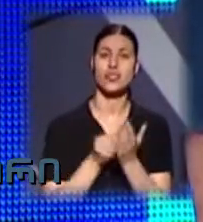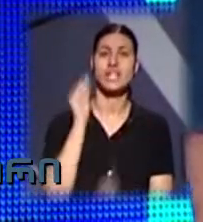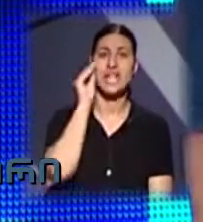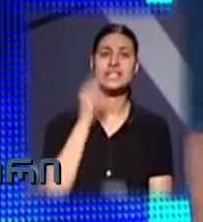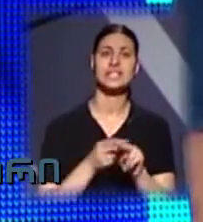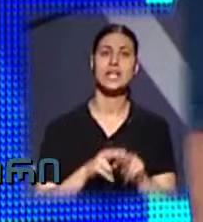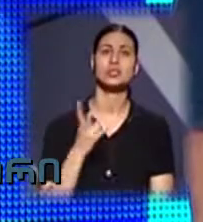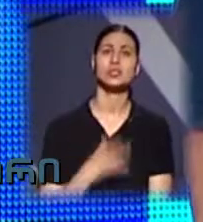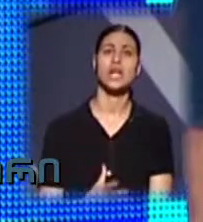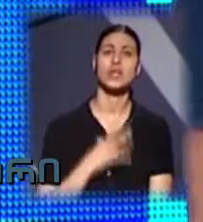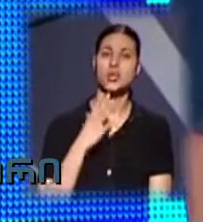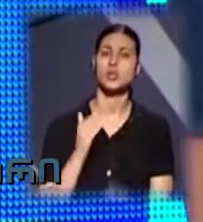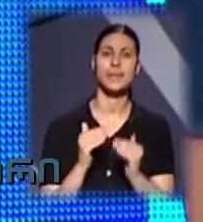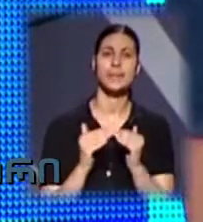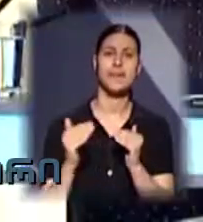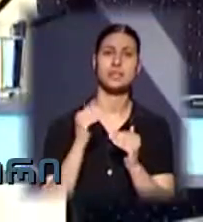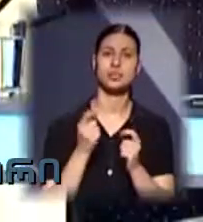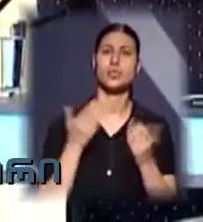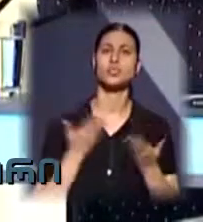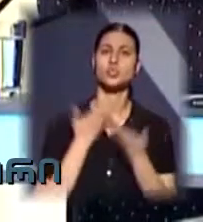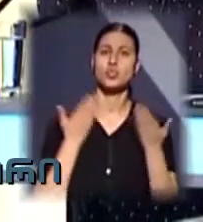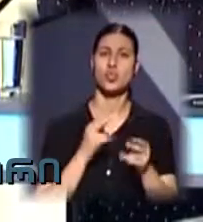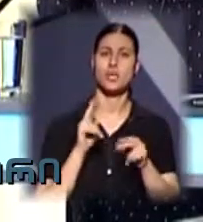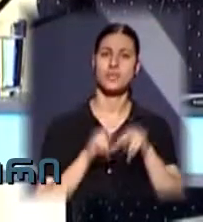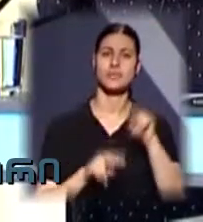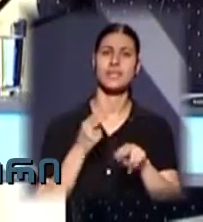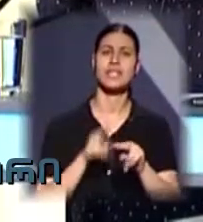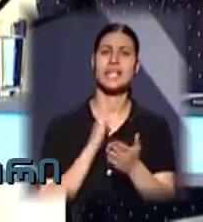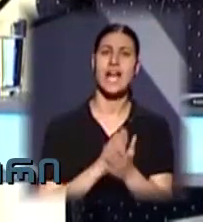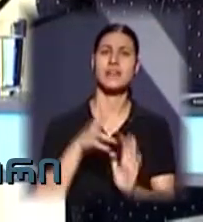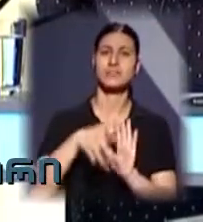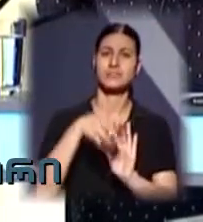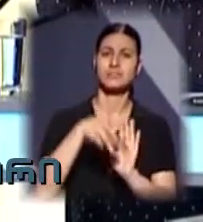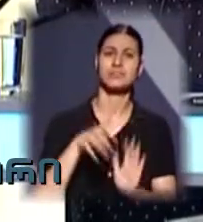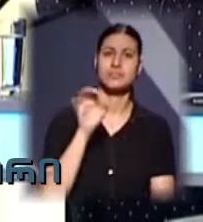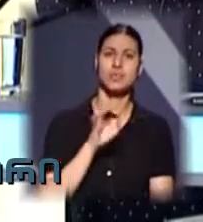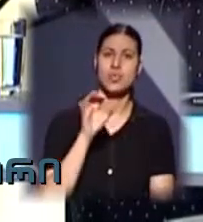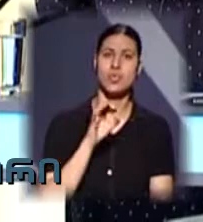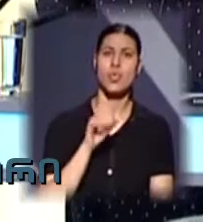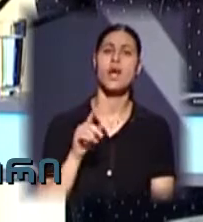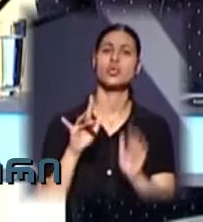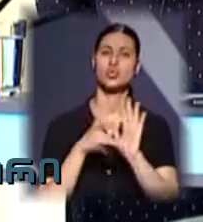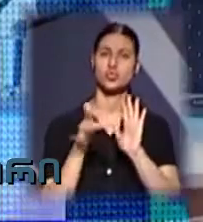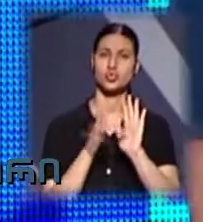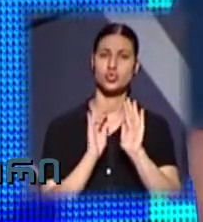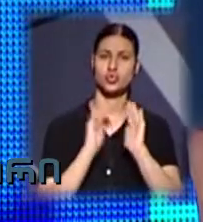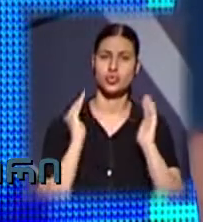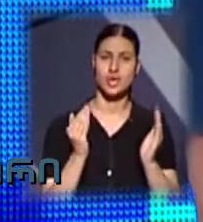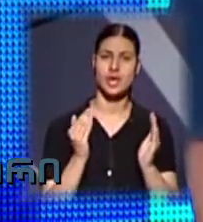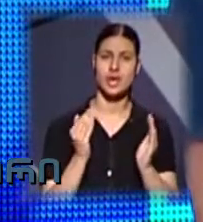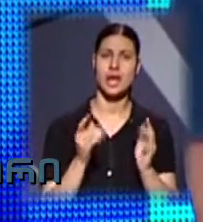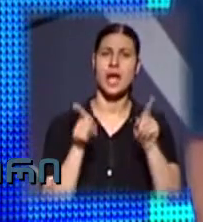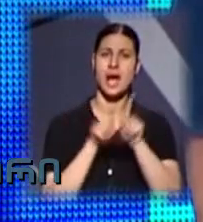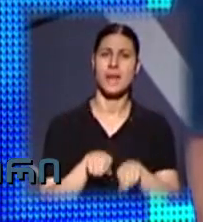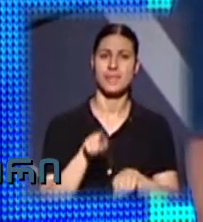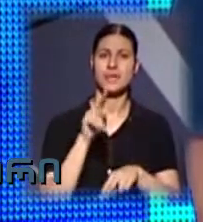უნდა იყოს მაქსიმალურად ესე იგი მსუბუქი კონსტრუქციებით, ეს არის ძირითადად თხრილები, მინები და გავსი